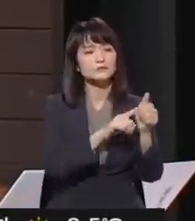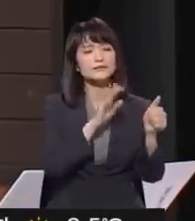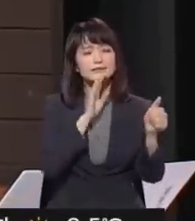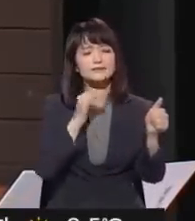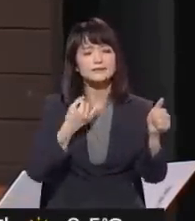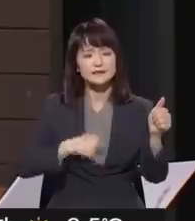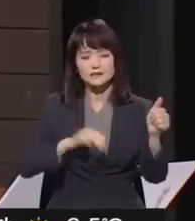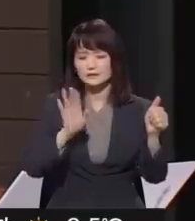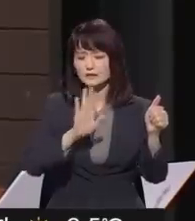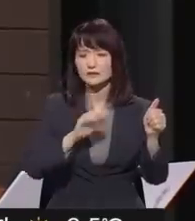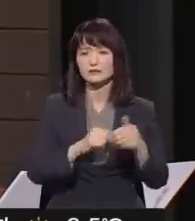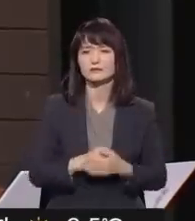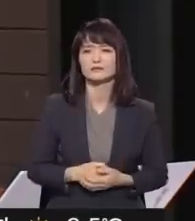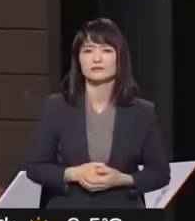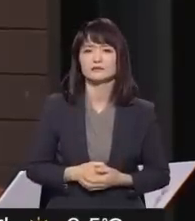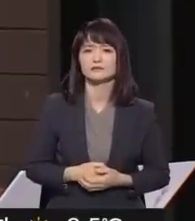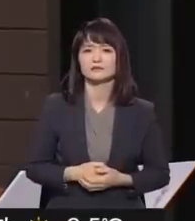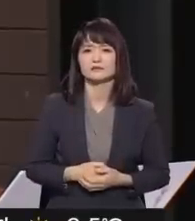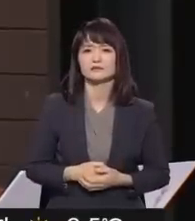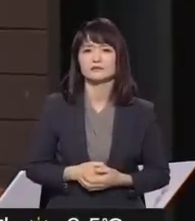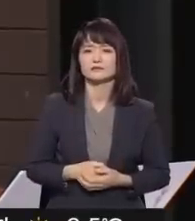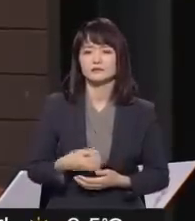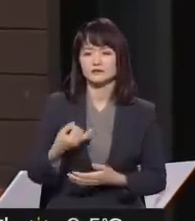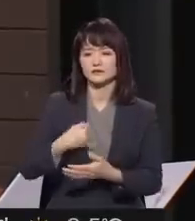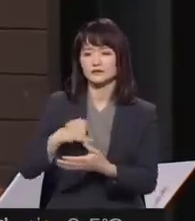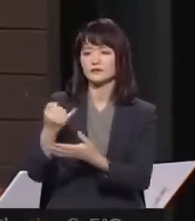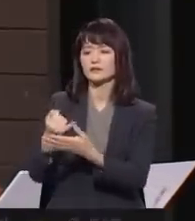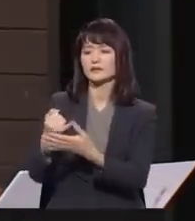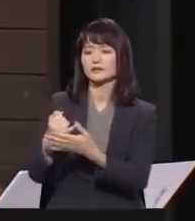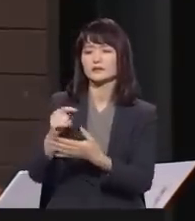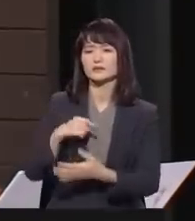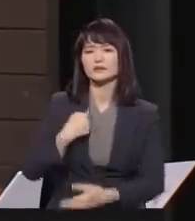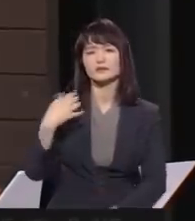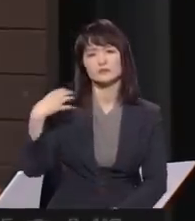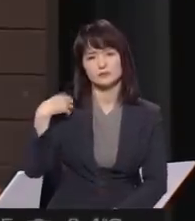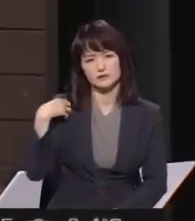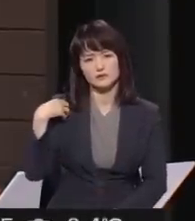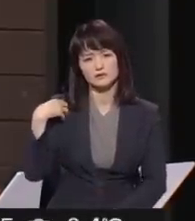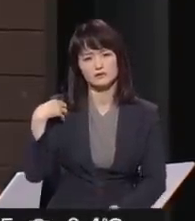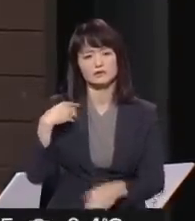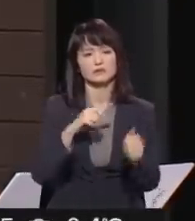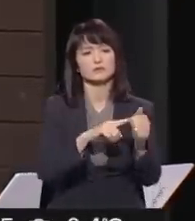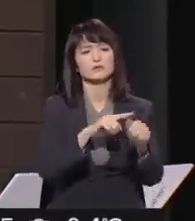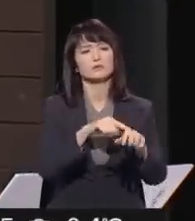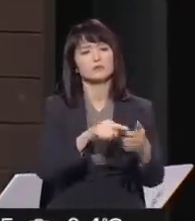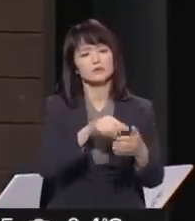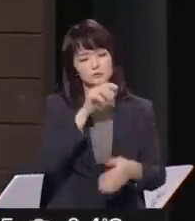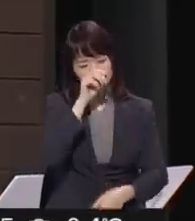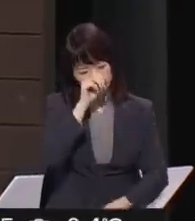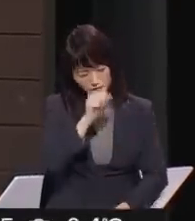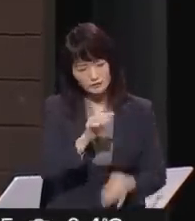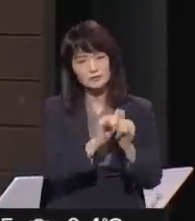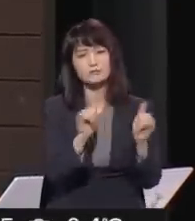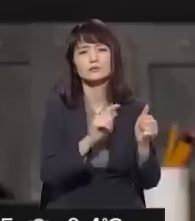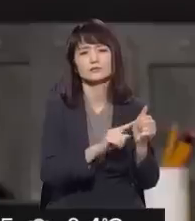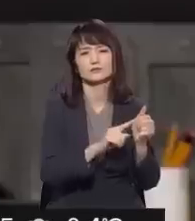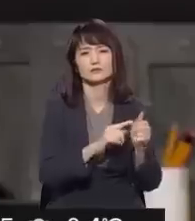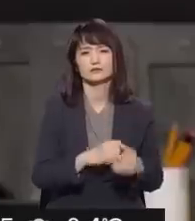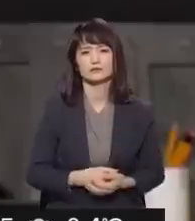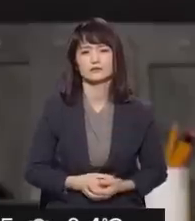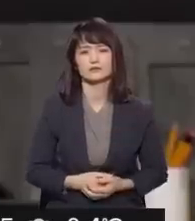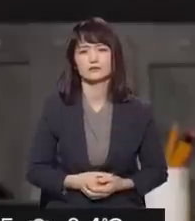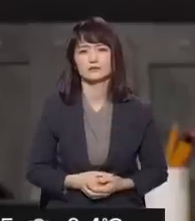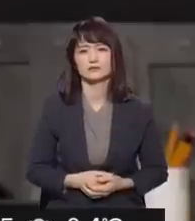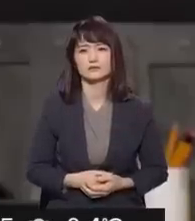이분은 그 아이도 자기가 책임을 지겠다고 정말 어떻게 보면 되게 마음 착한 분입니다이 남성분은